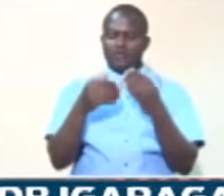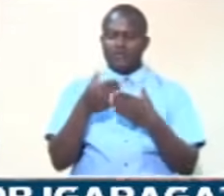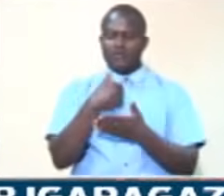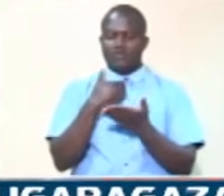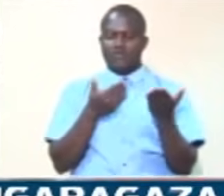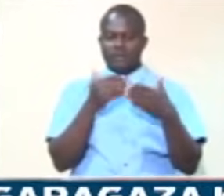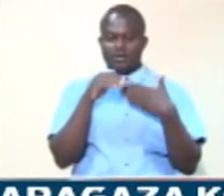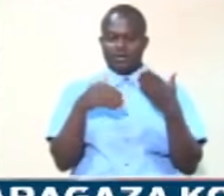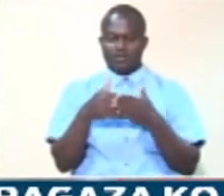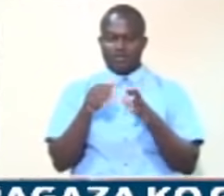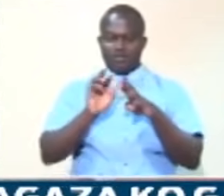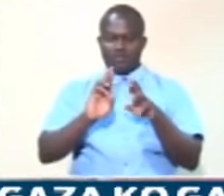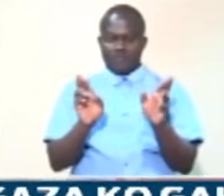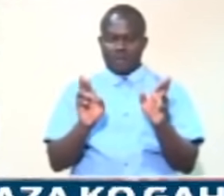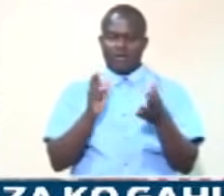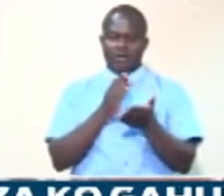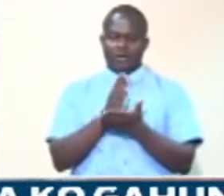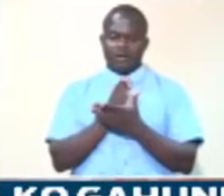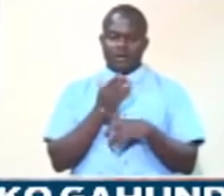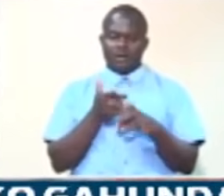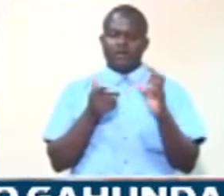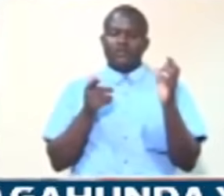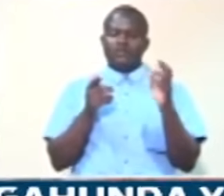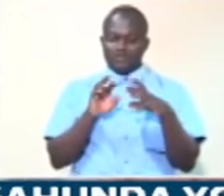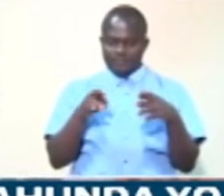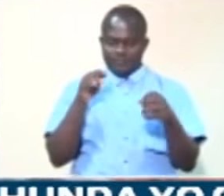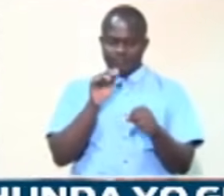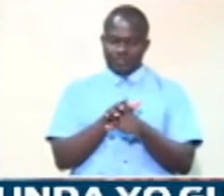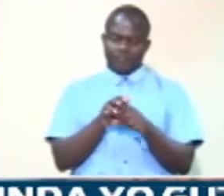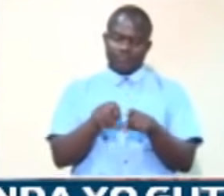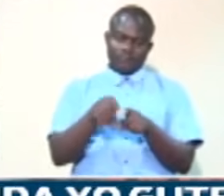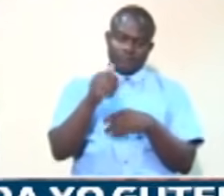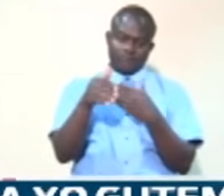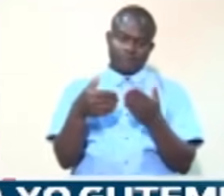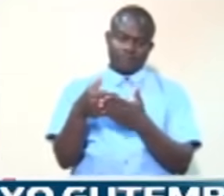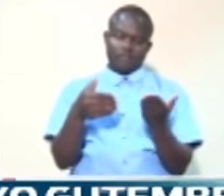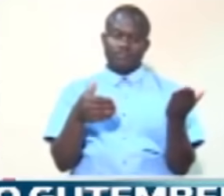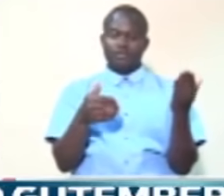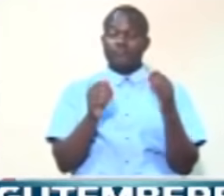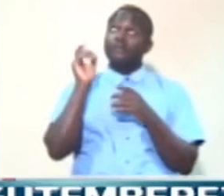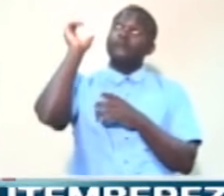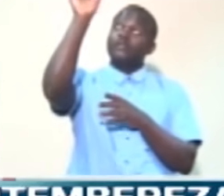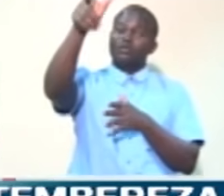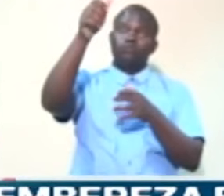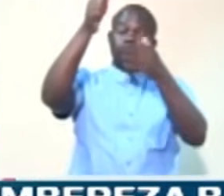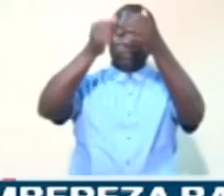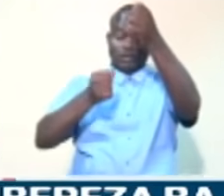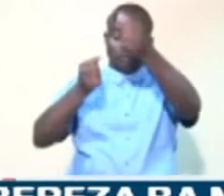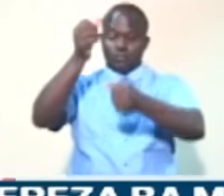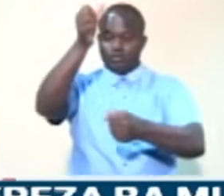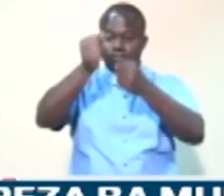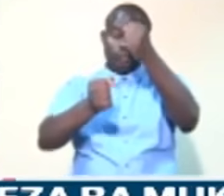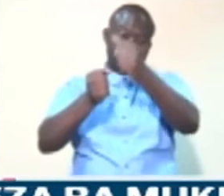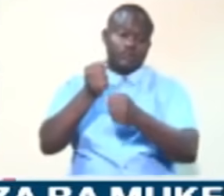icyo turabyiteguye rwose tane cyane birahari. Nk'ibyo ngibyo bya rock climbing iri mpushi ni activity